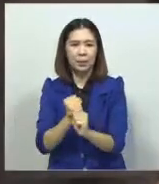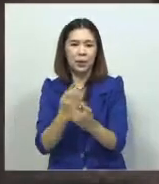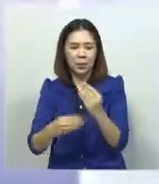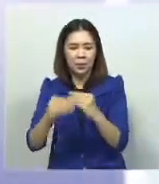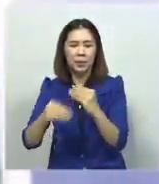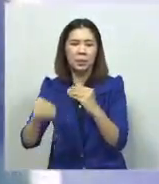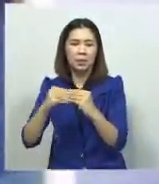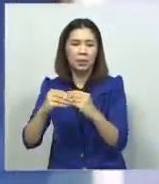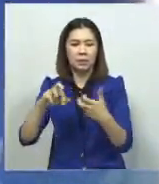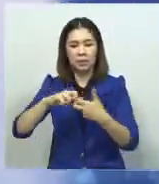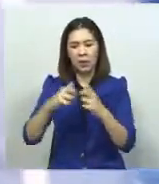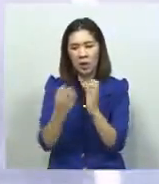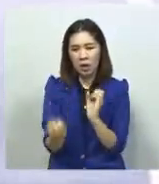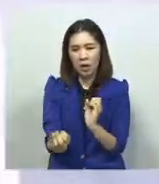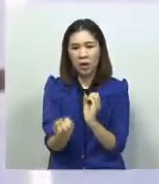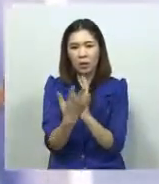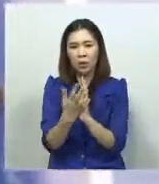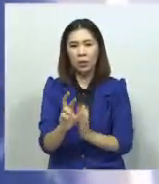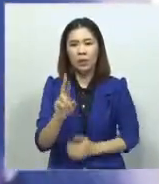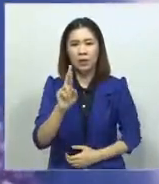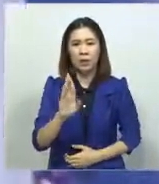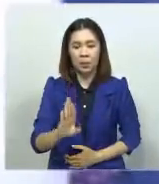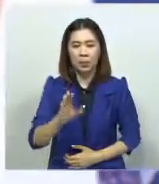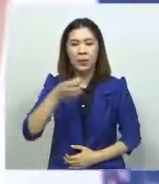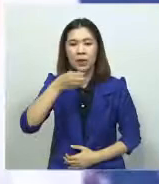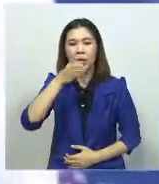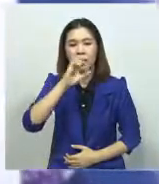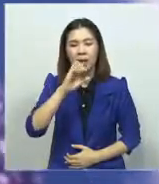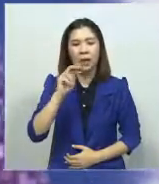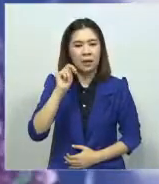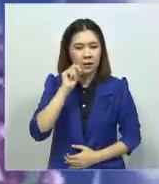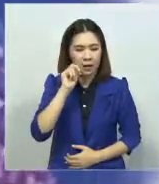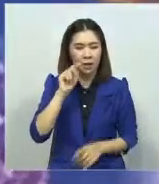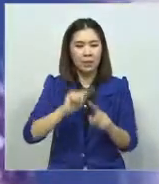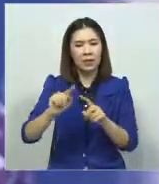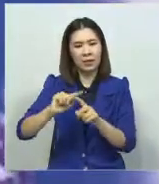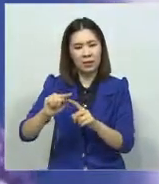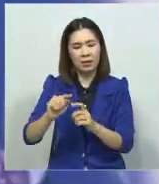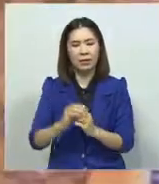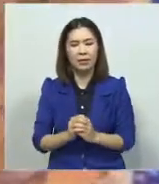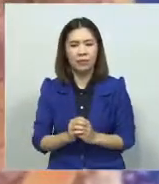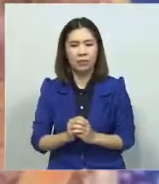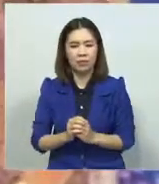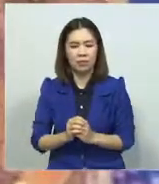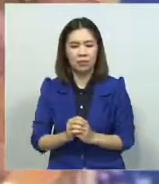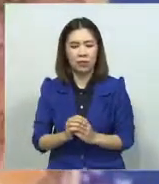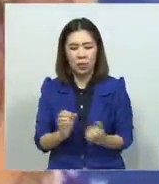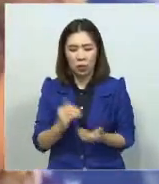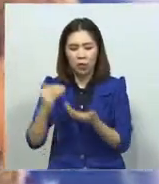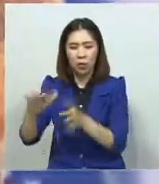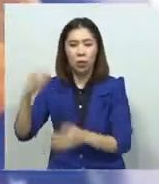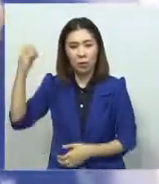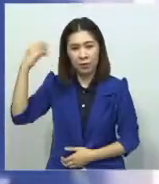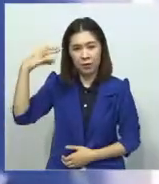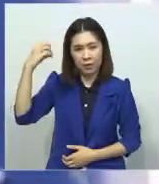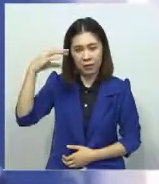ผลกระทบต่อการรองรับระบบสาธารณูปโภคบนเกาะสมุยด้านต่างๆทั้งการคมนาคมไฟฟ้า